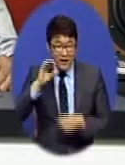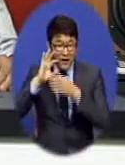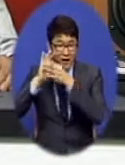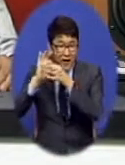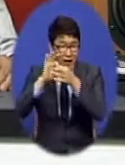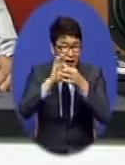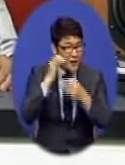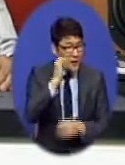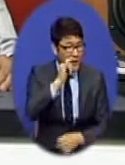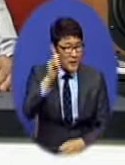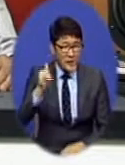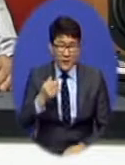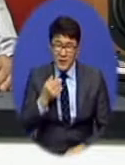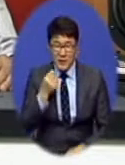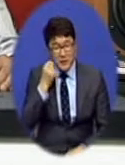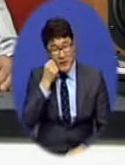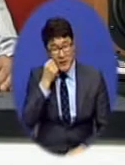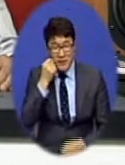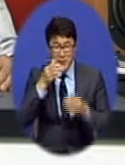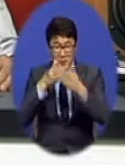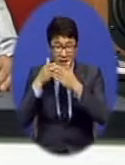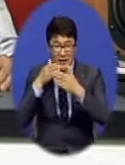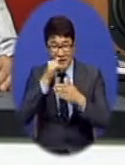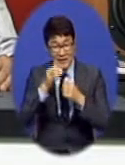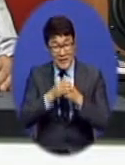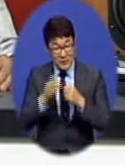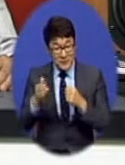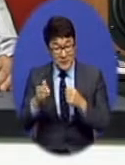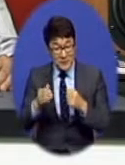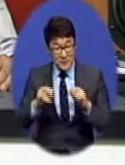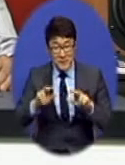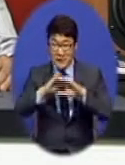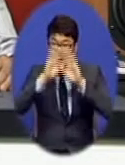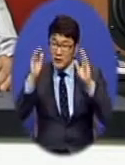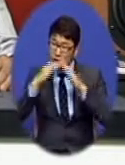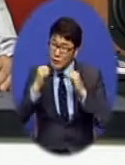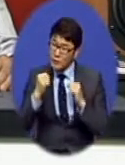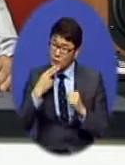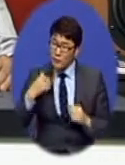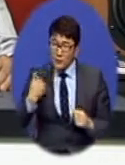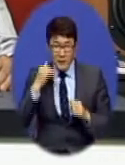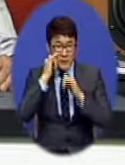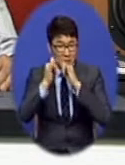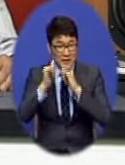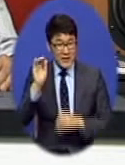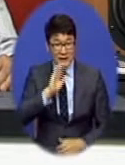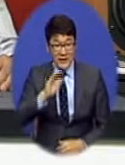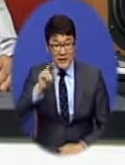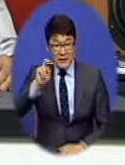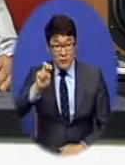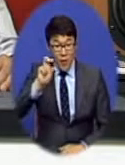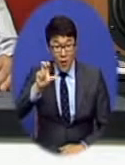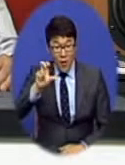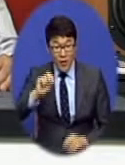하고 싶었는데 네? 이렇게 연락이 잘 안 되고 그래서 또 낮에 집이 없는지 연락이 안 돼서 안 했는데 25일 날